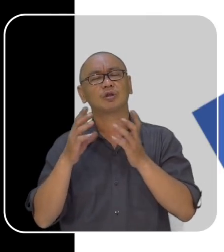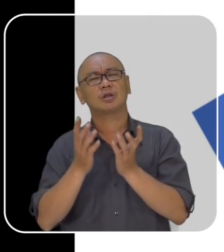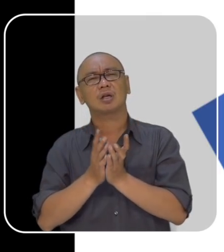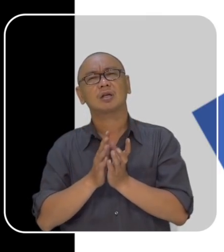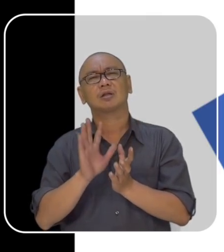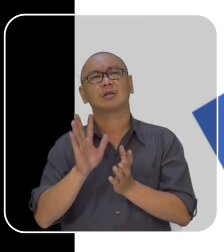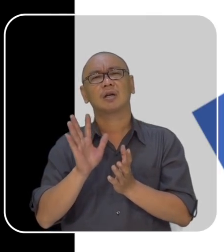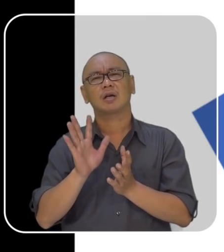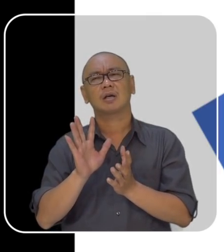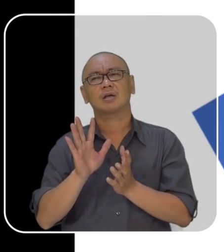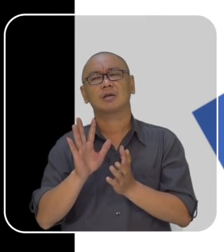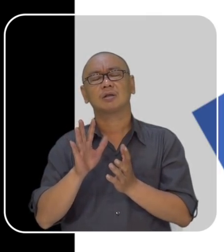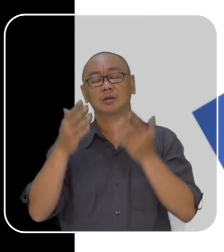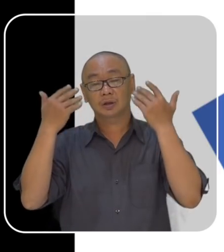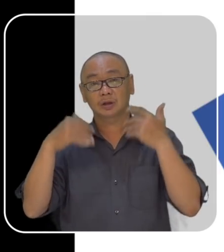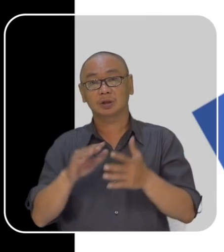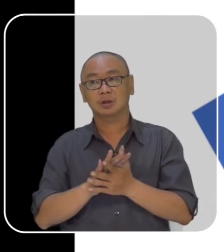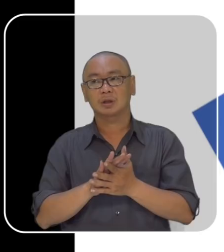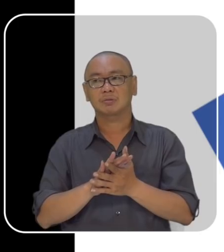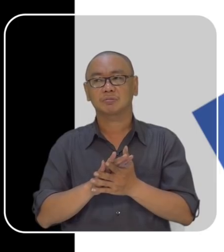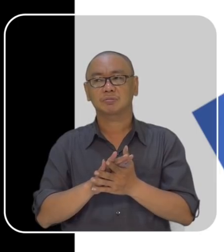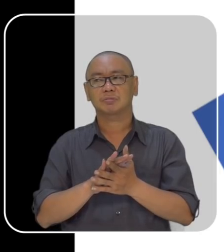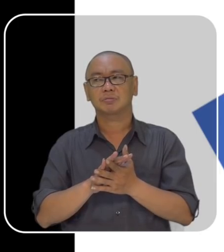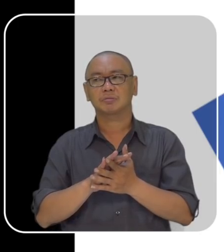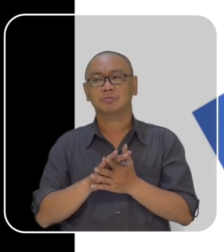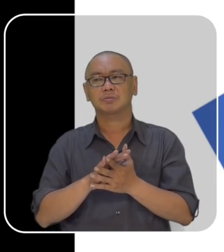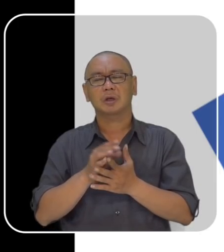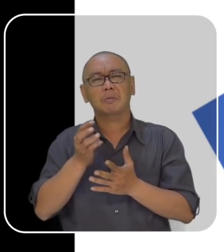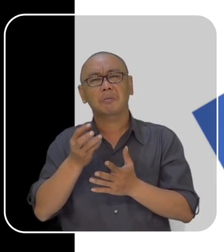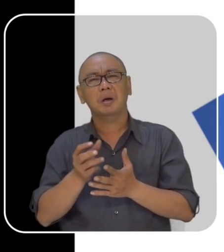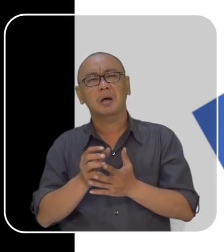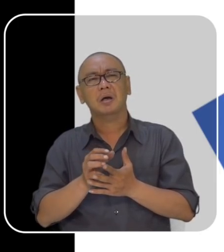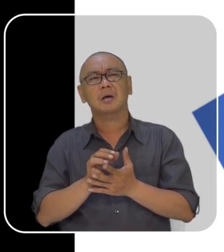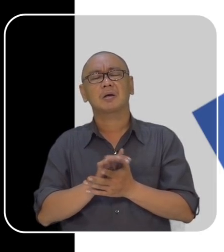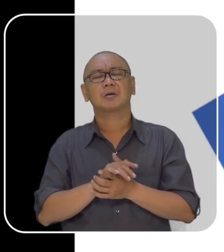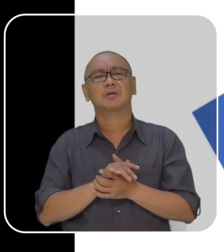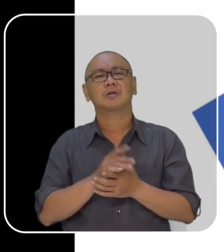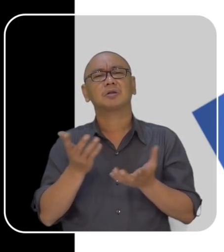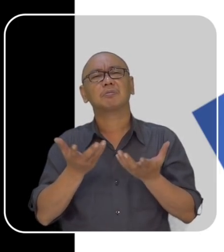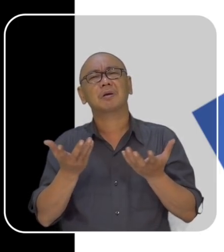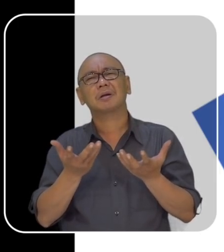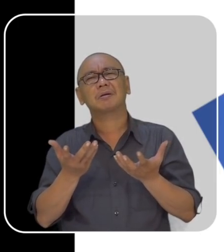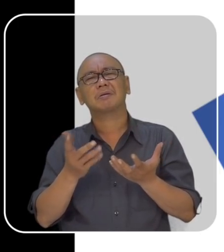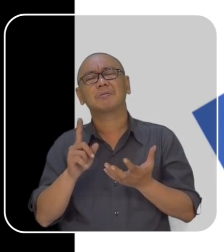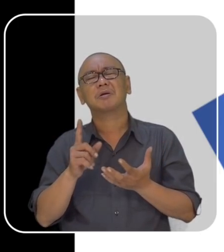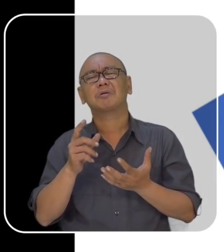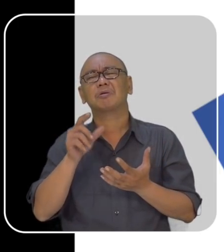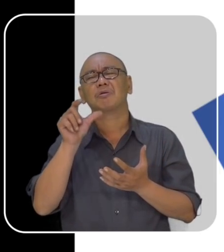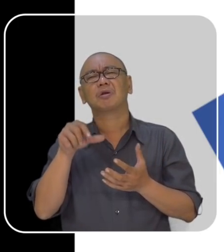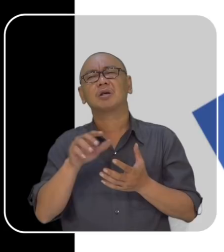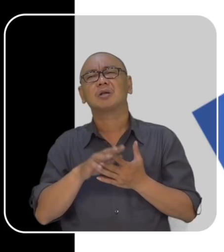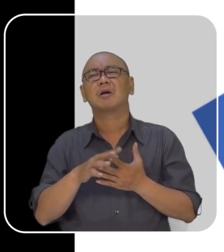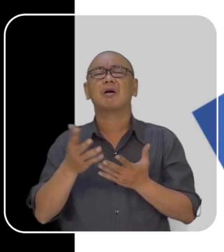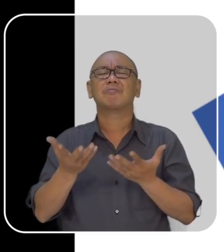keduniawian, sikap praktis dan pragmatis, ya, di mana orang ya pokoknya enaknya